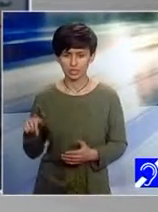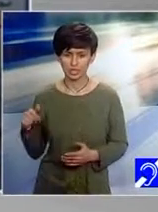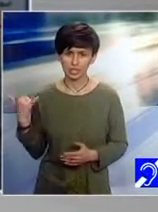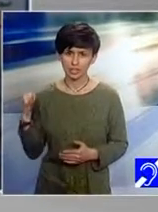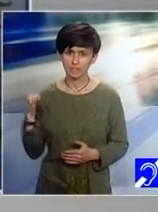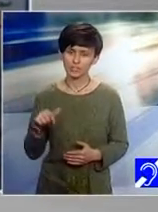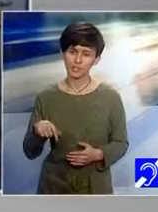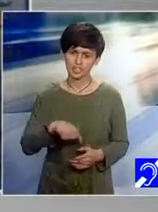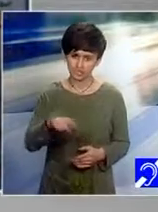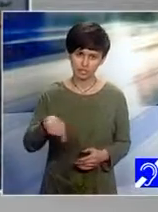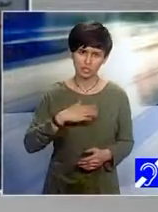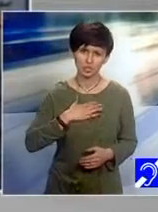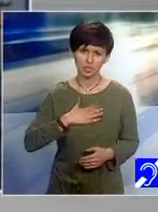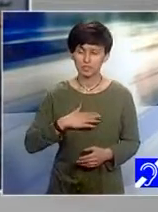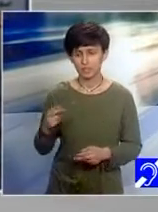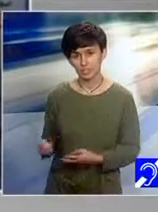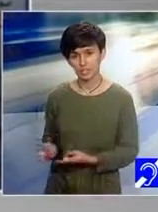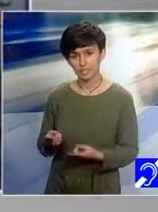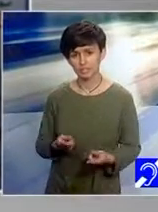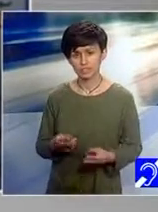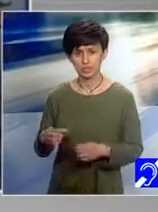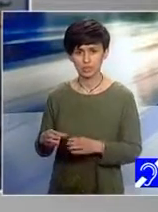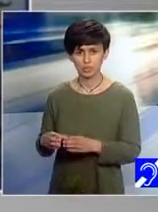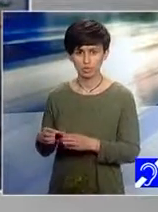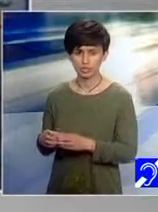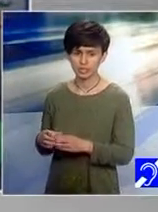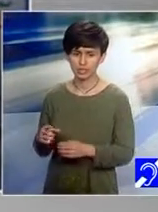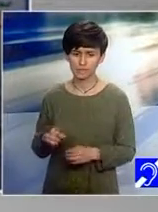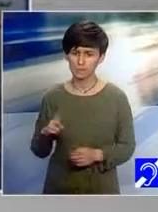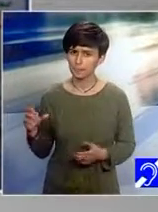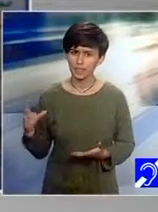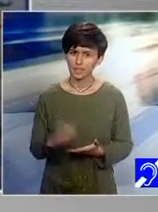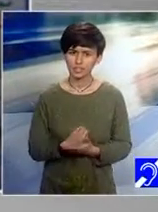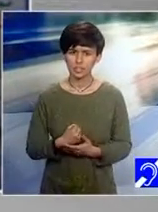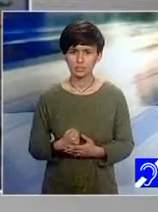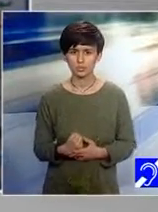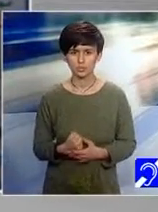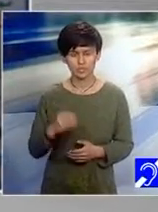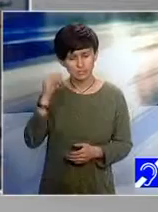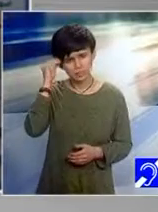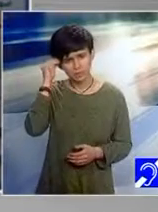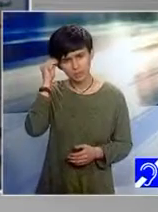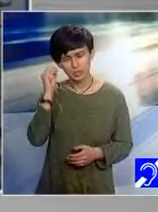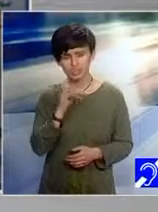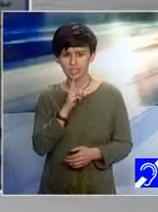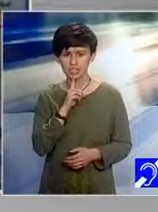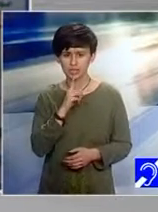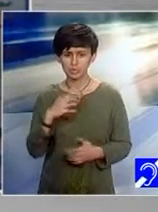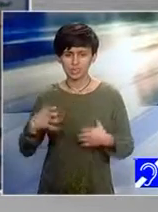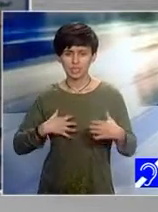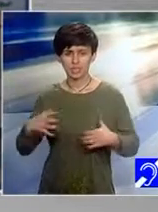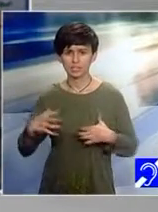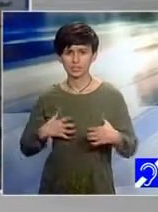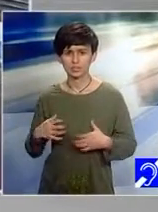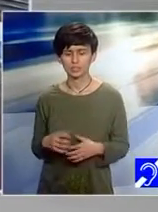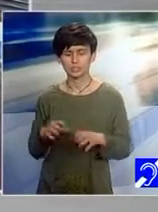noi dorim să invităm în comunitate. Nu reușesc să rețin numele domnului care este artist în aranjamente